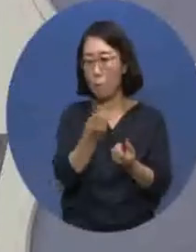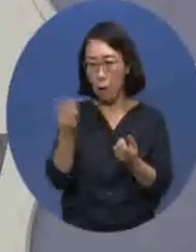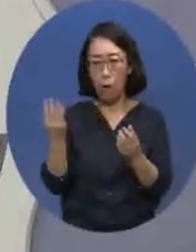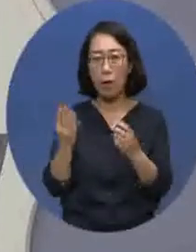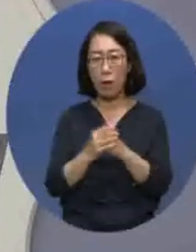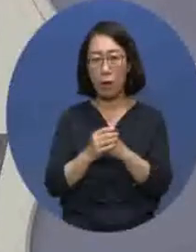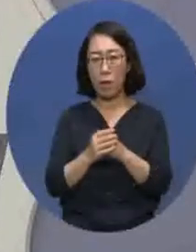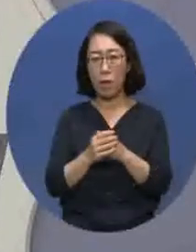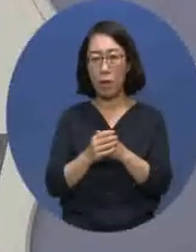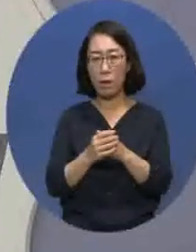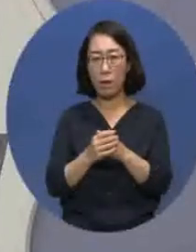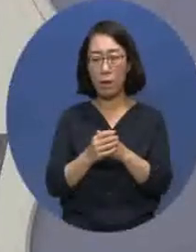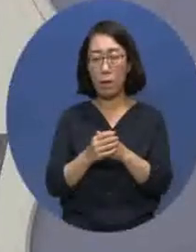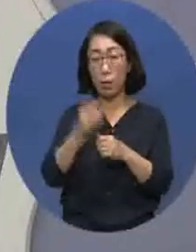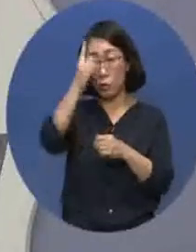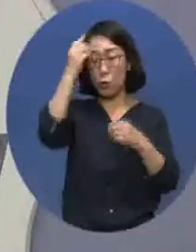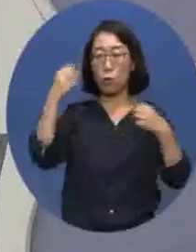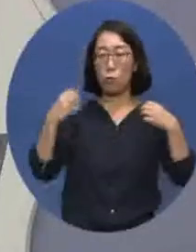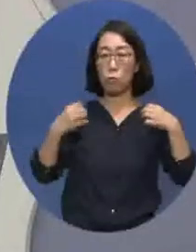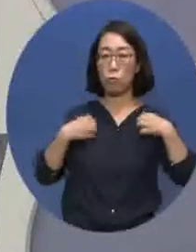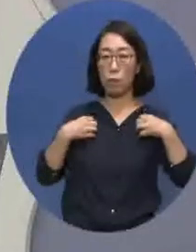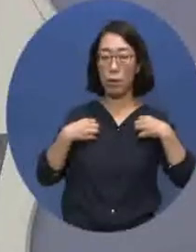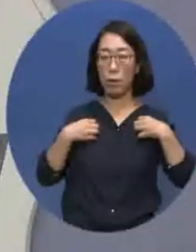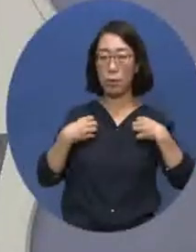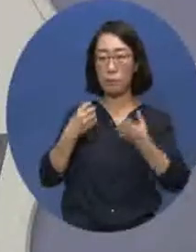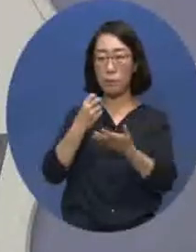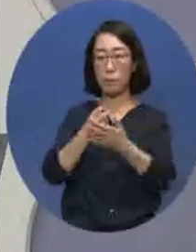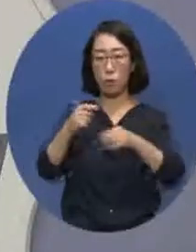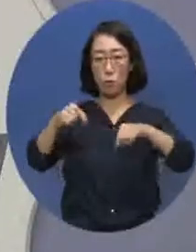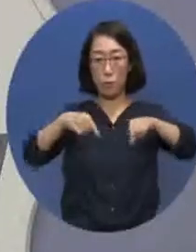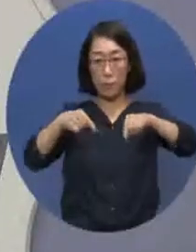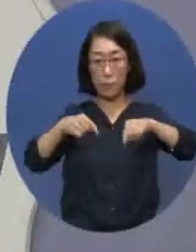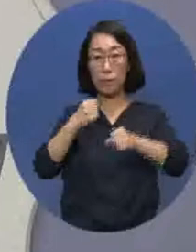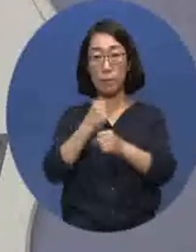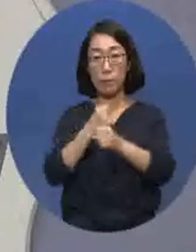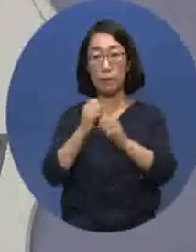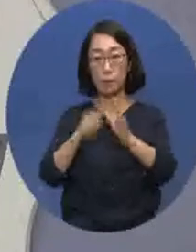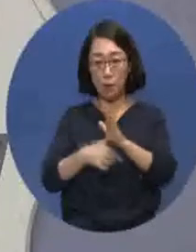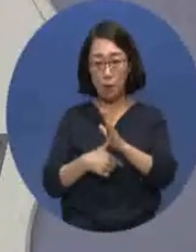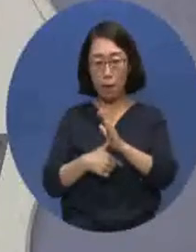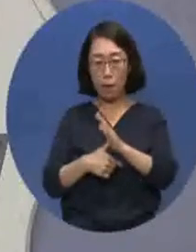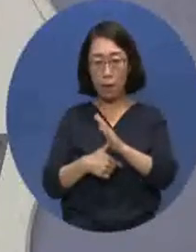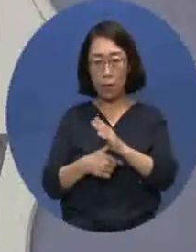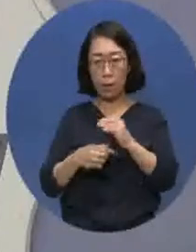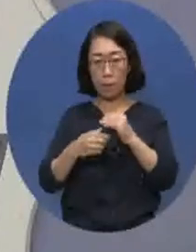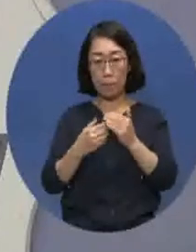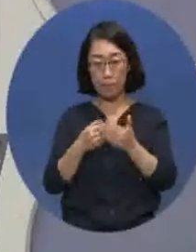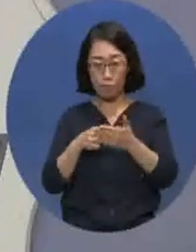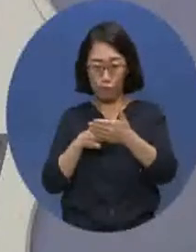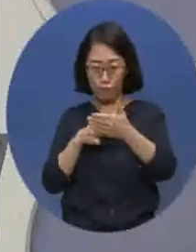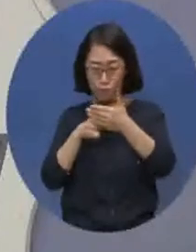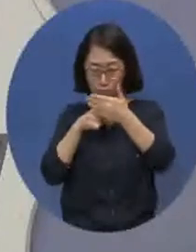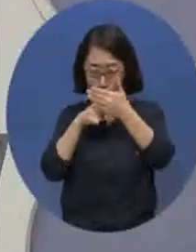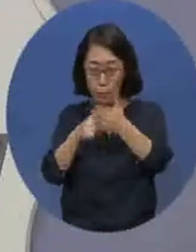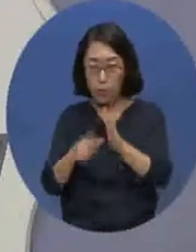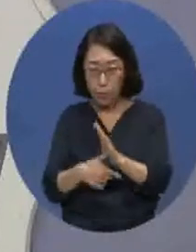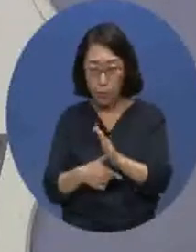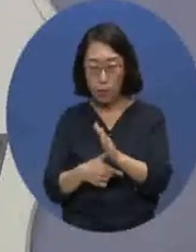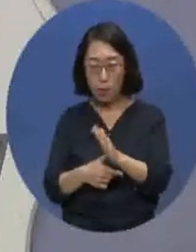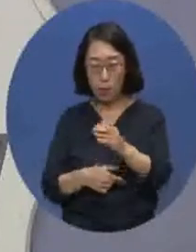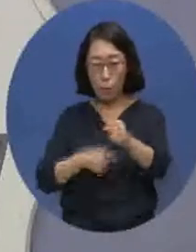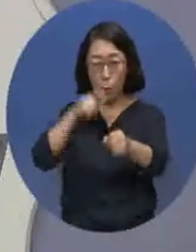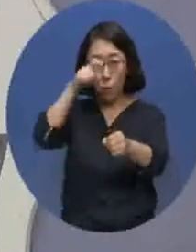우리 정부가 정책을 만들어서 추진해 가는 과정이 서울에서 부산까지 가는 길이라고